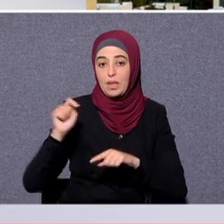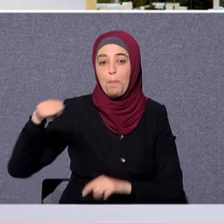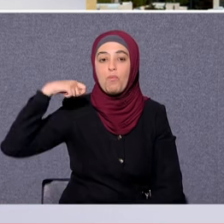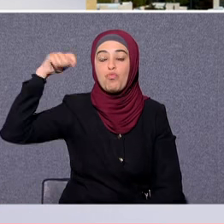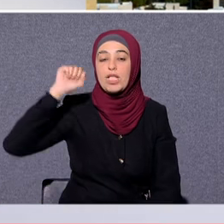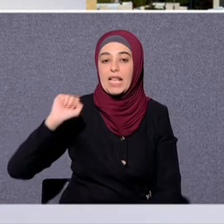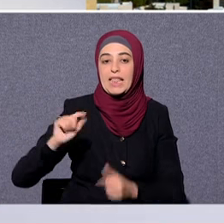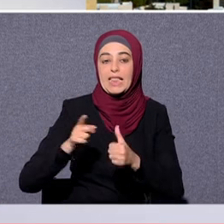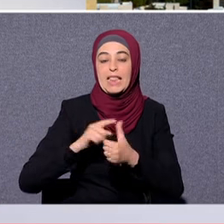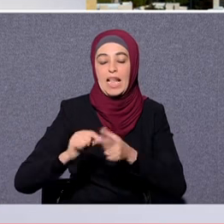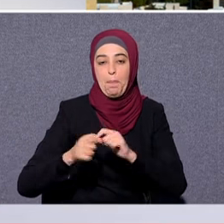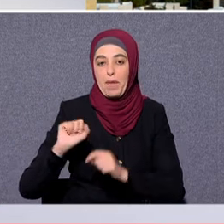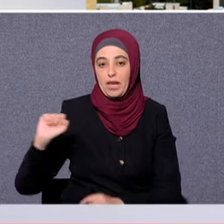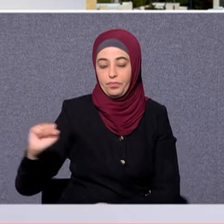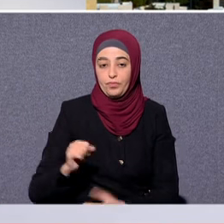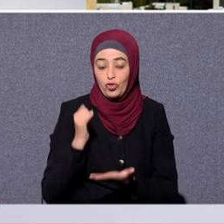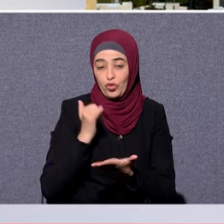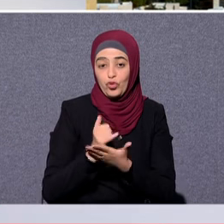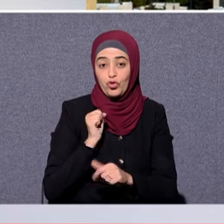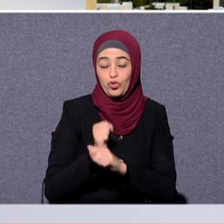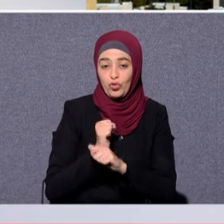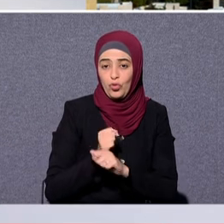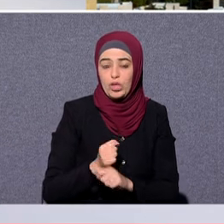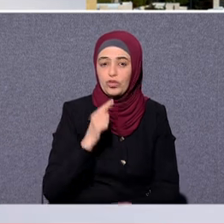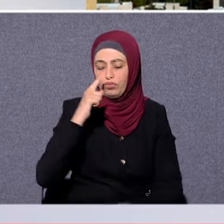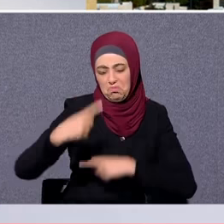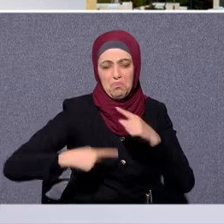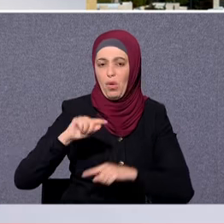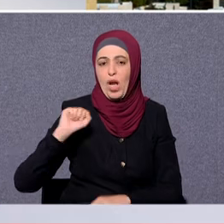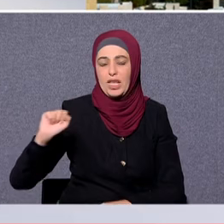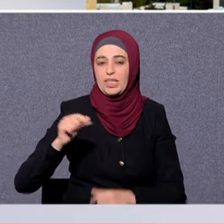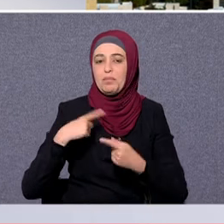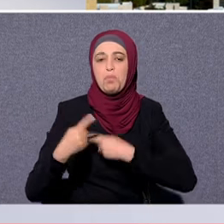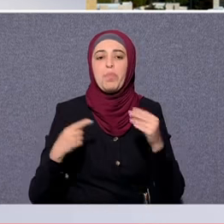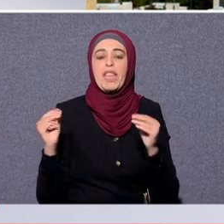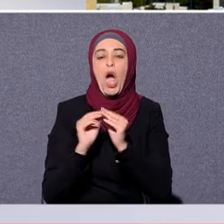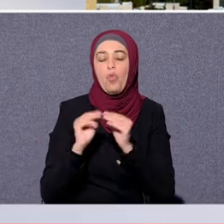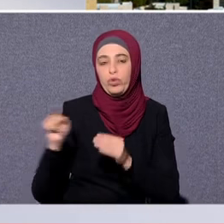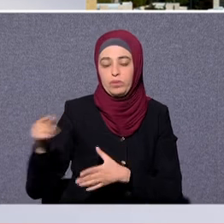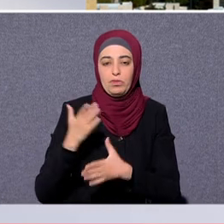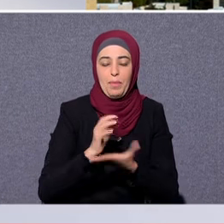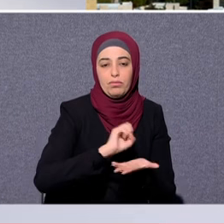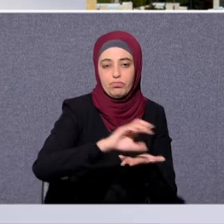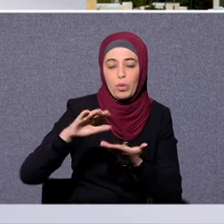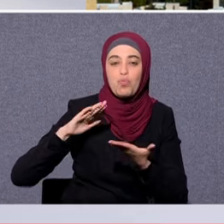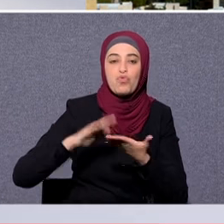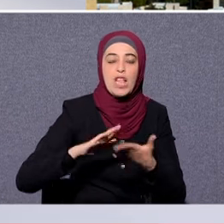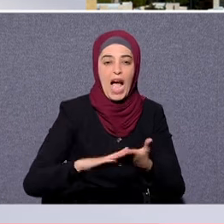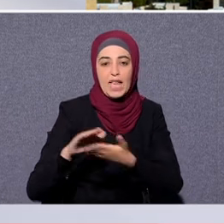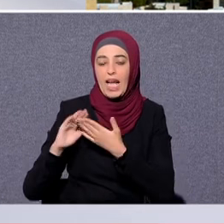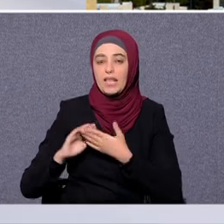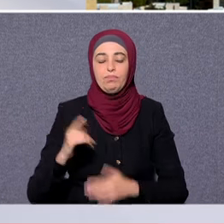المديريات. إن شاء الله يعني هذه المهمة يعني هي مهمة روتينية بالنسبة لمديرياتنا، يعني في عملية توزيع المساعدات